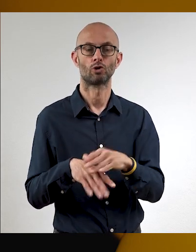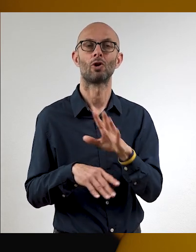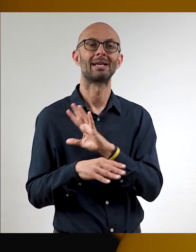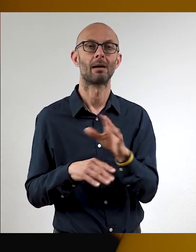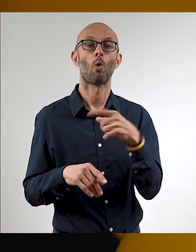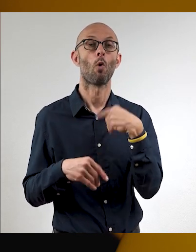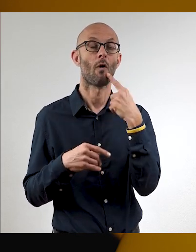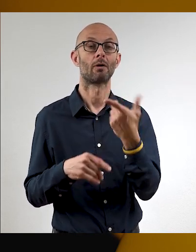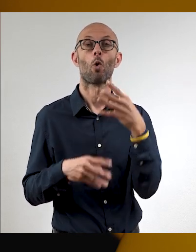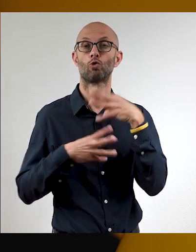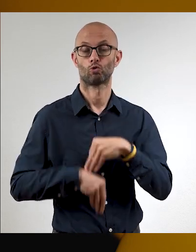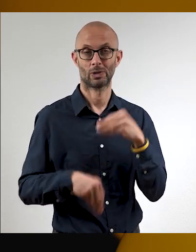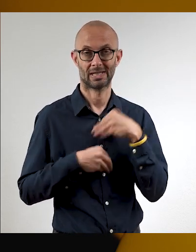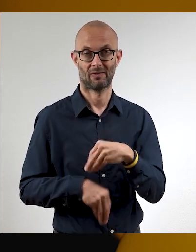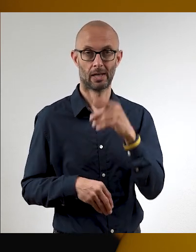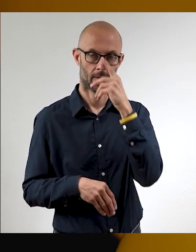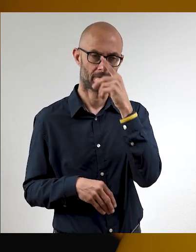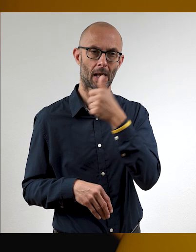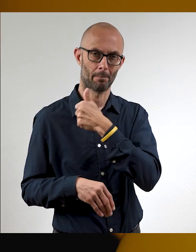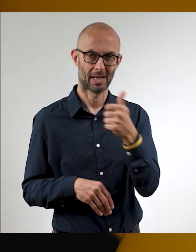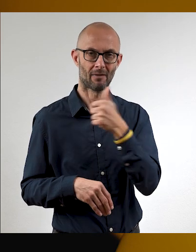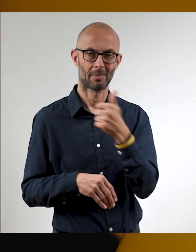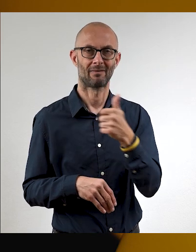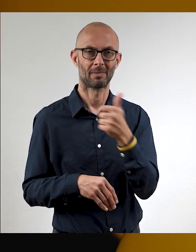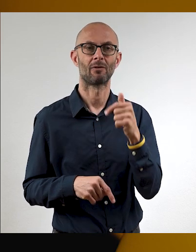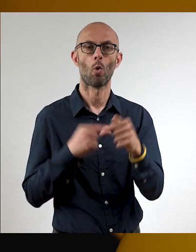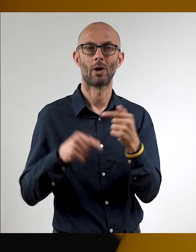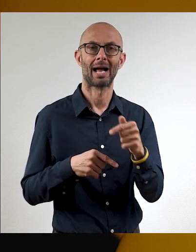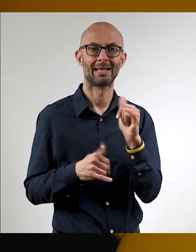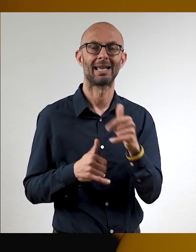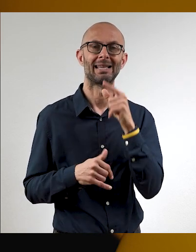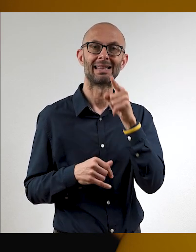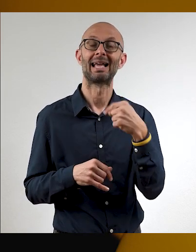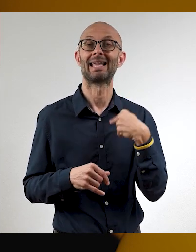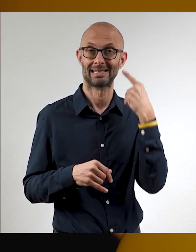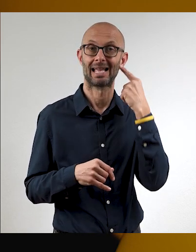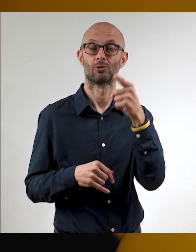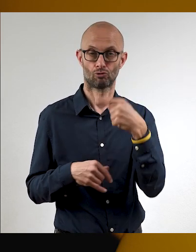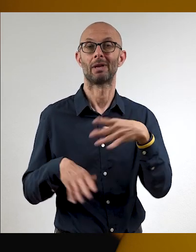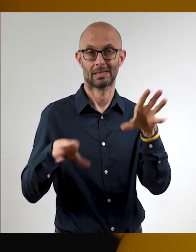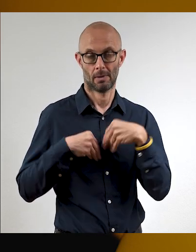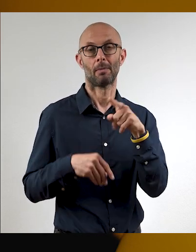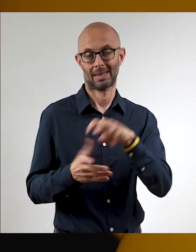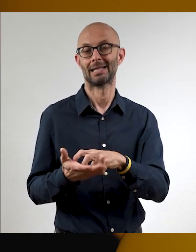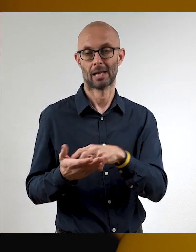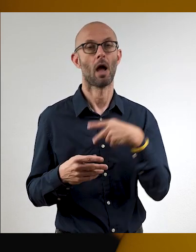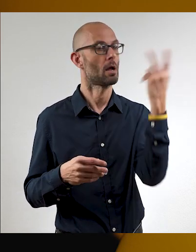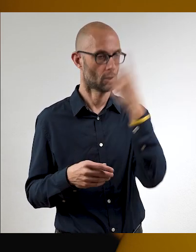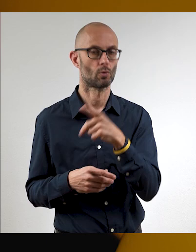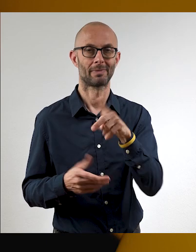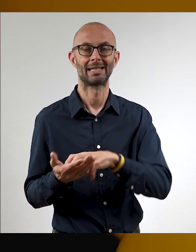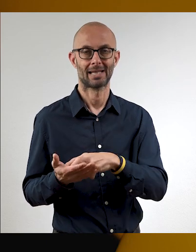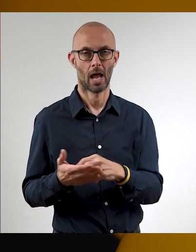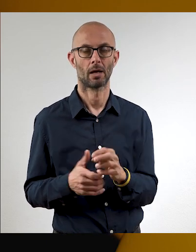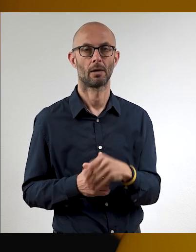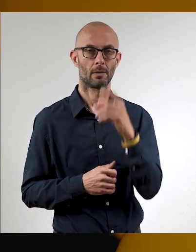Samo, ko govorimo o čustvih, je prvi korak je ta, da te slišam in sprejmem to, da te je strah. Razumem, da te je